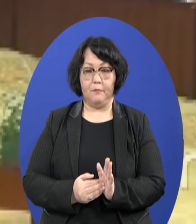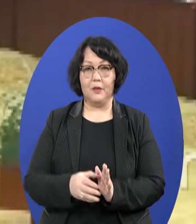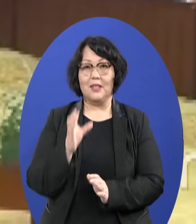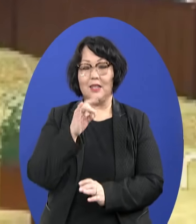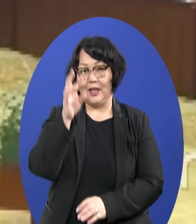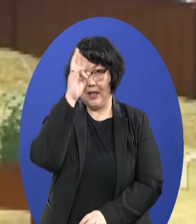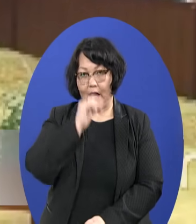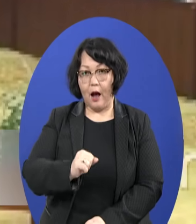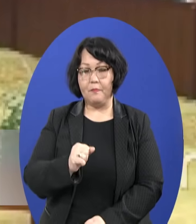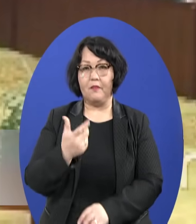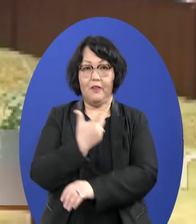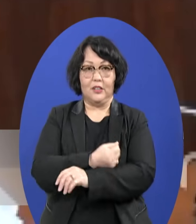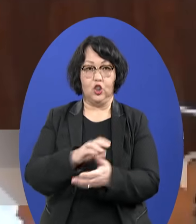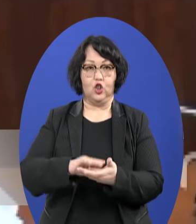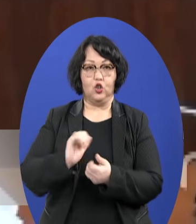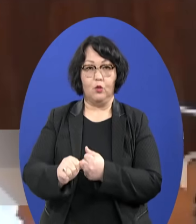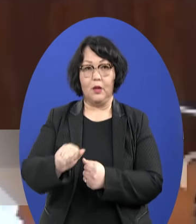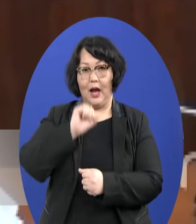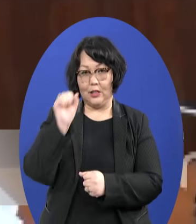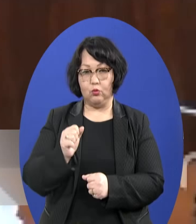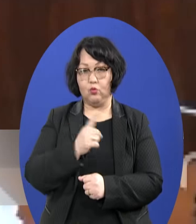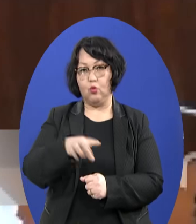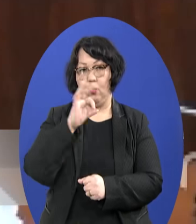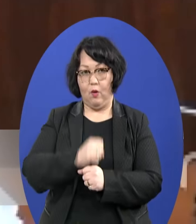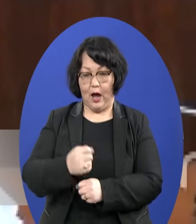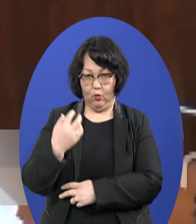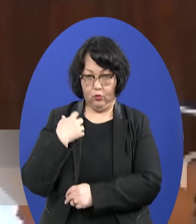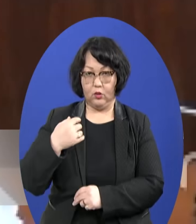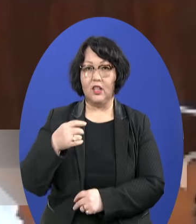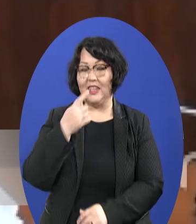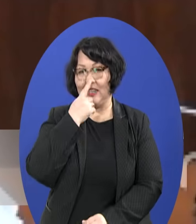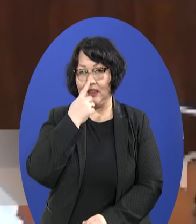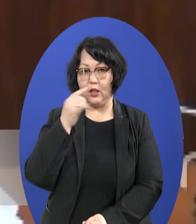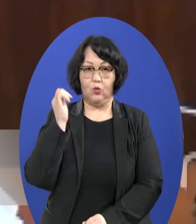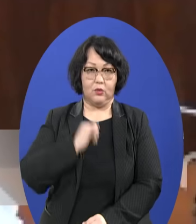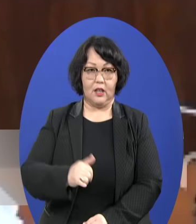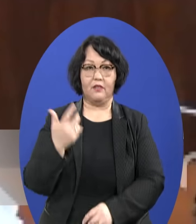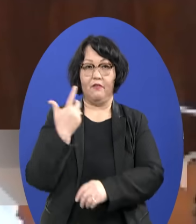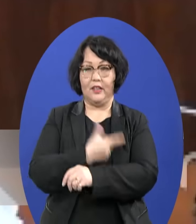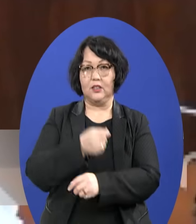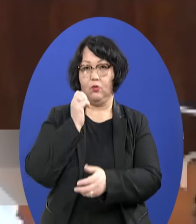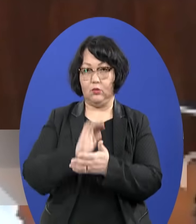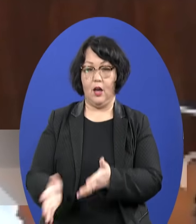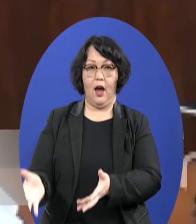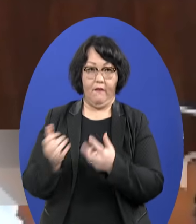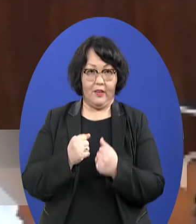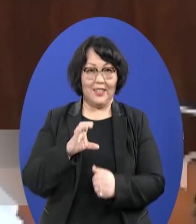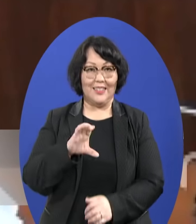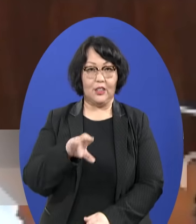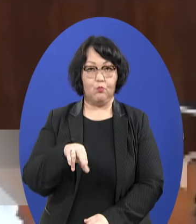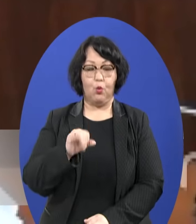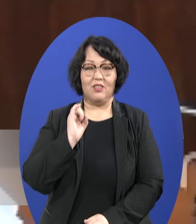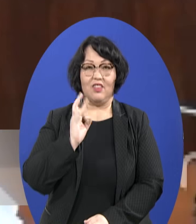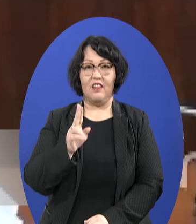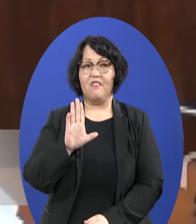Сангийн яамны тухайд вакцины төлбөрийн асуудлыг бүрэн хариуцж байна. Одоогор бүгд нэгт дардуулсаас вакцин худалдан авсан. Спутник V вакцин авах